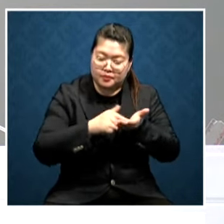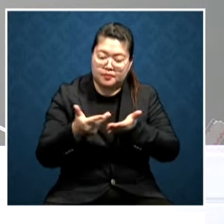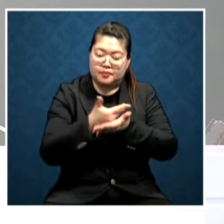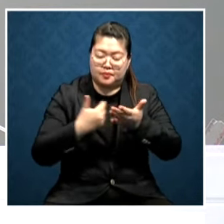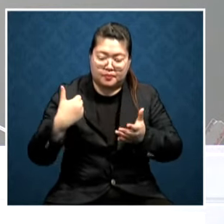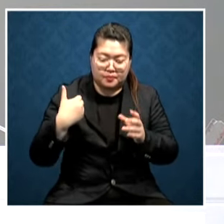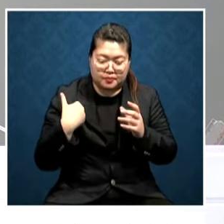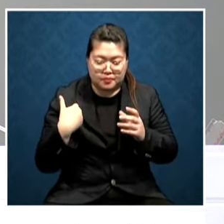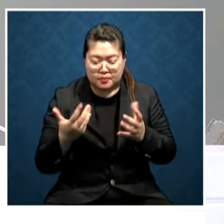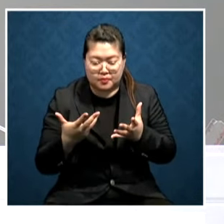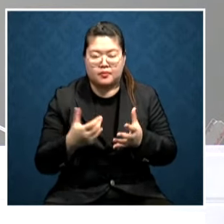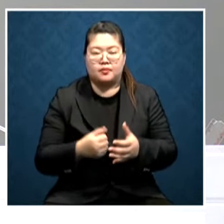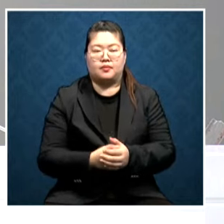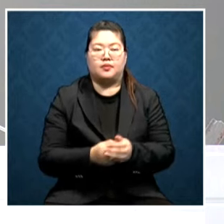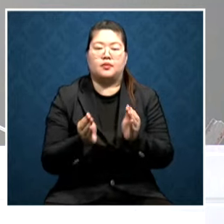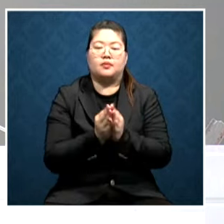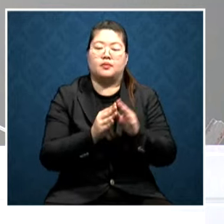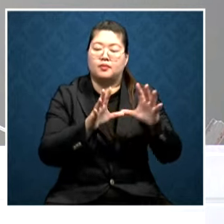กดออด